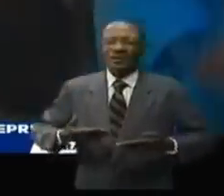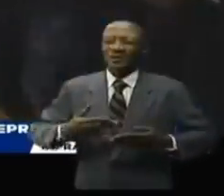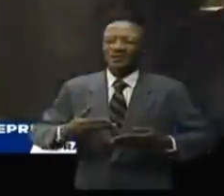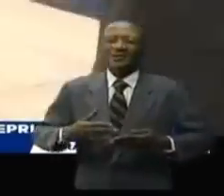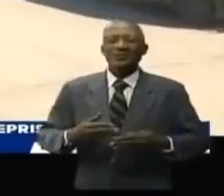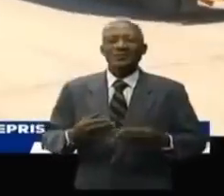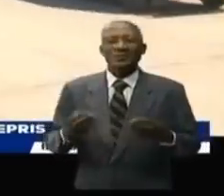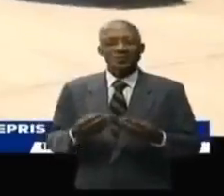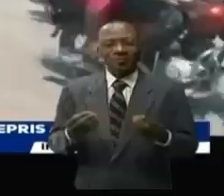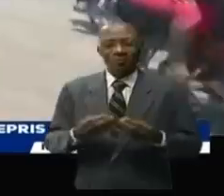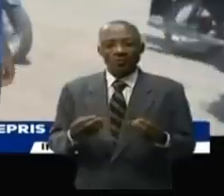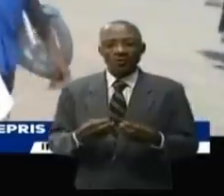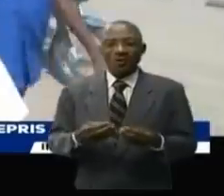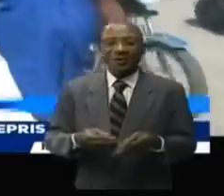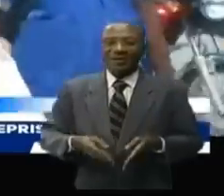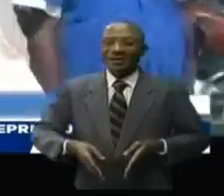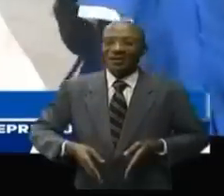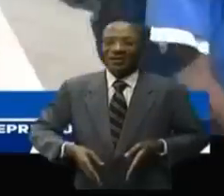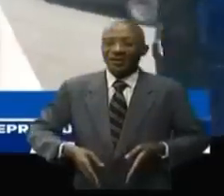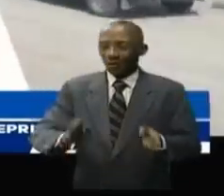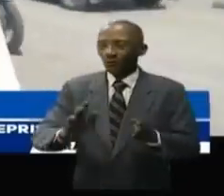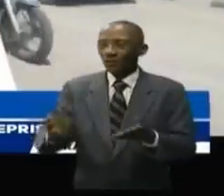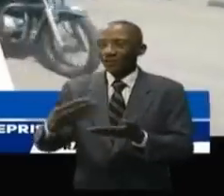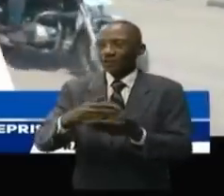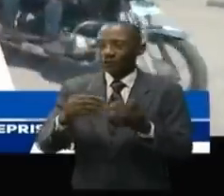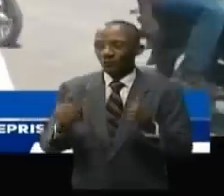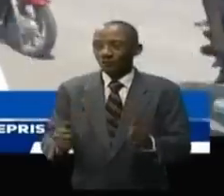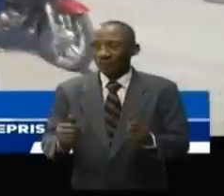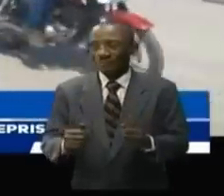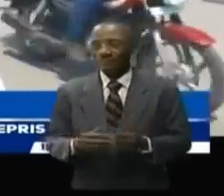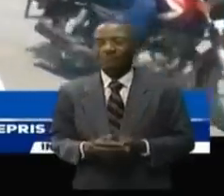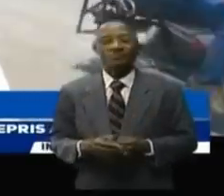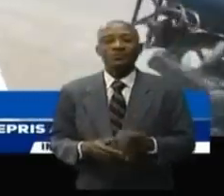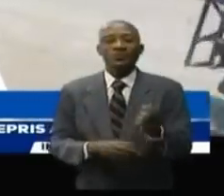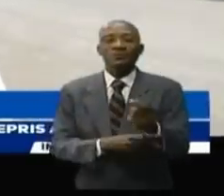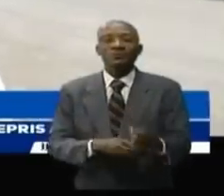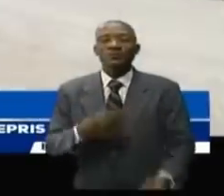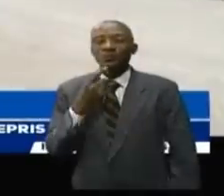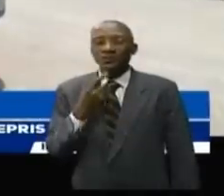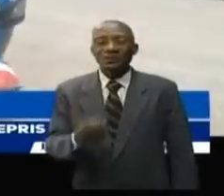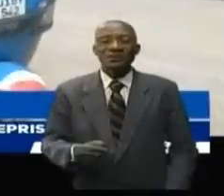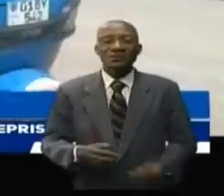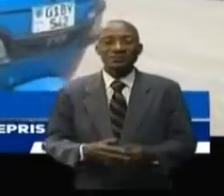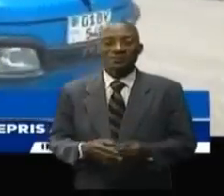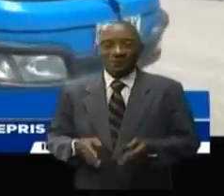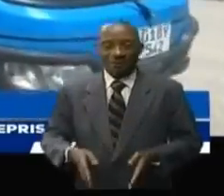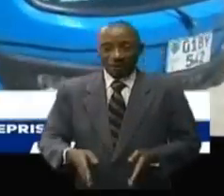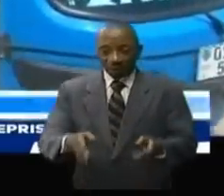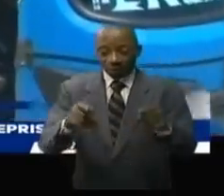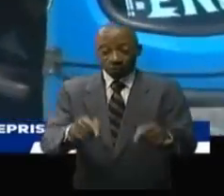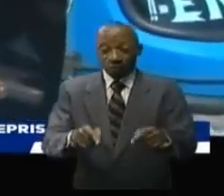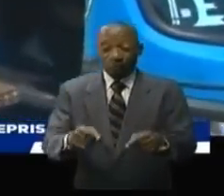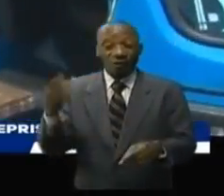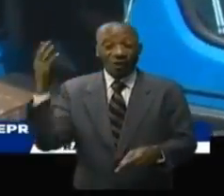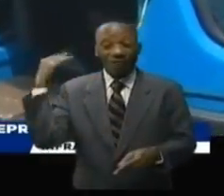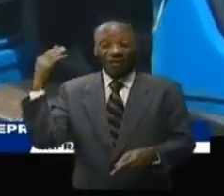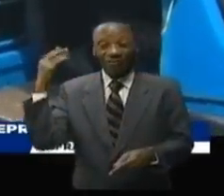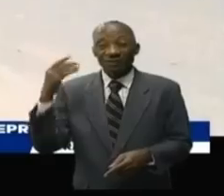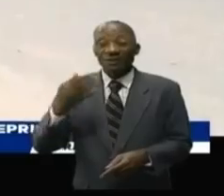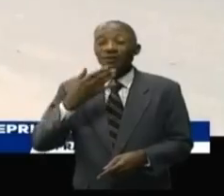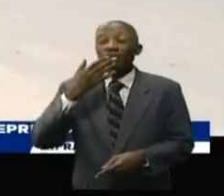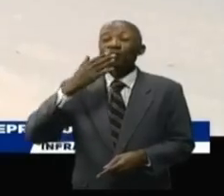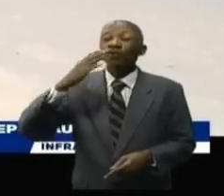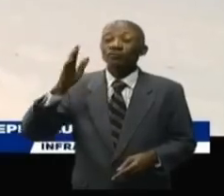normale. Cette route, pour nous les habitants d'Ayolo, il y avait plus de l'espoir. Le gouvernement fait un effort. La